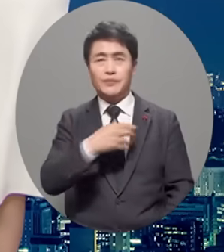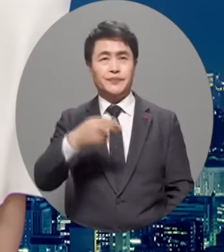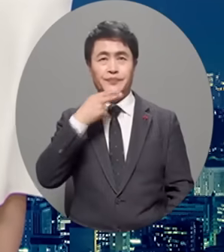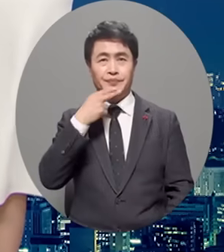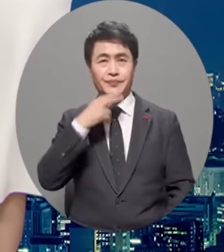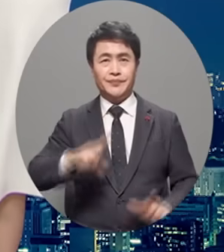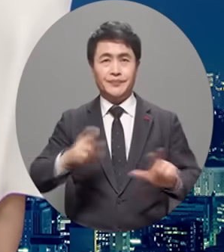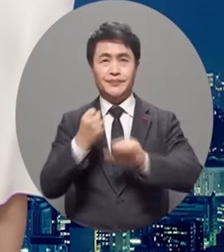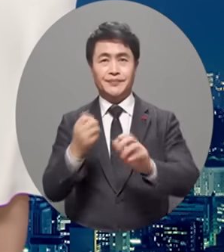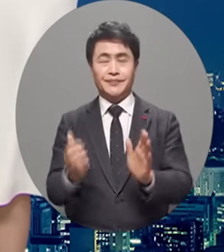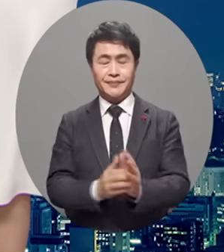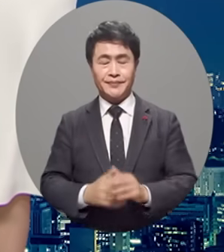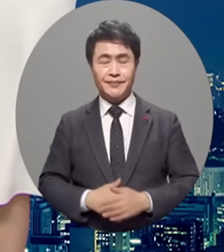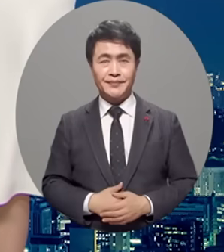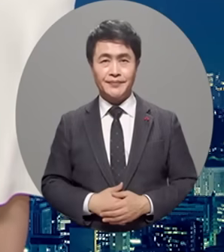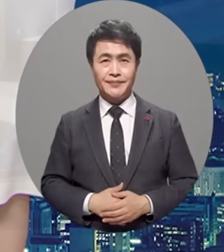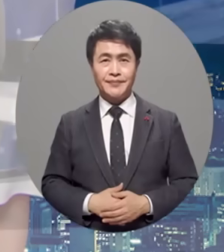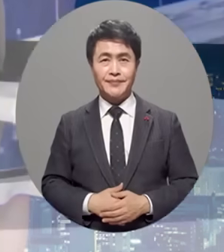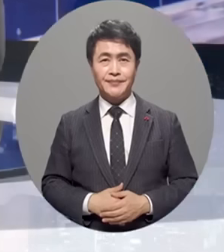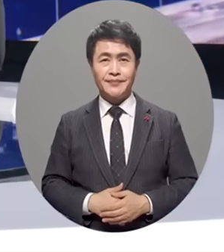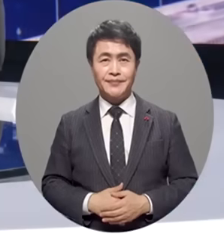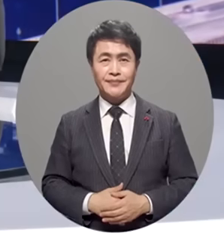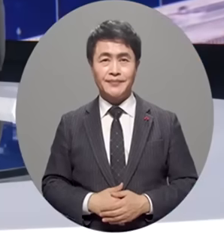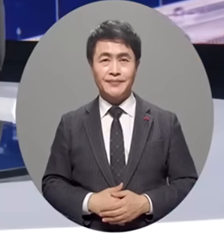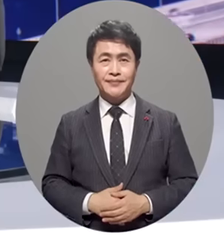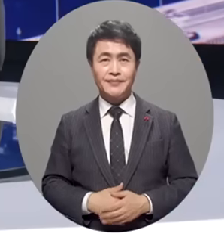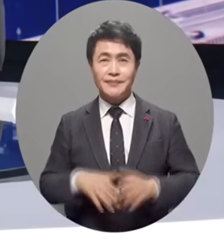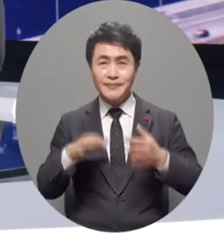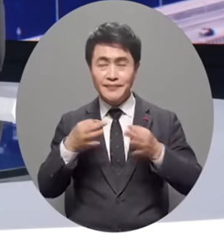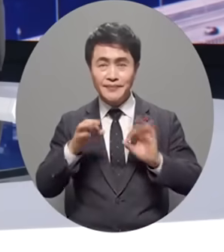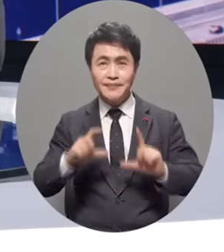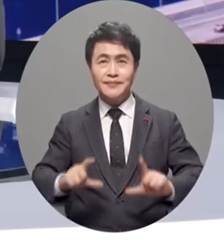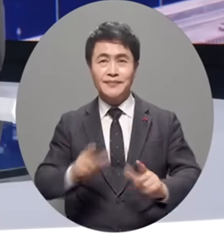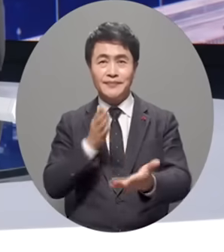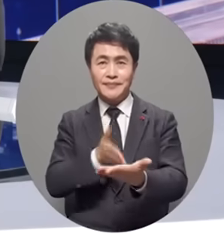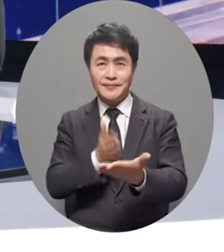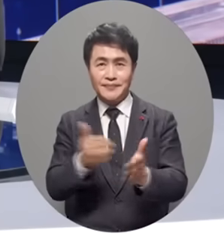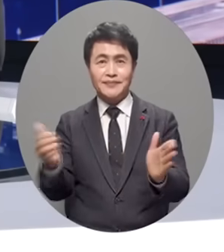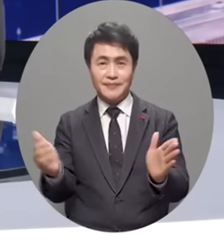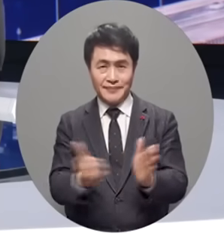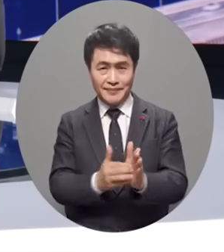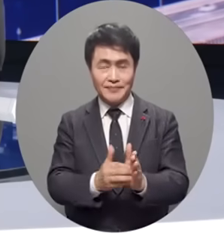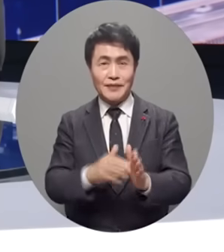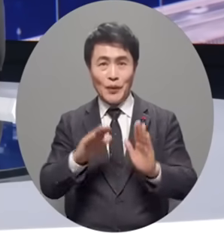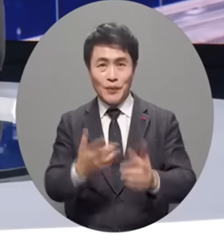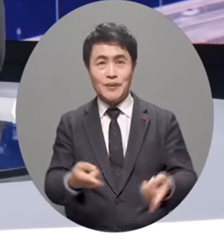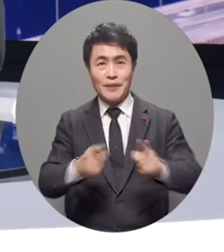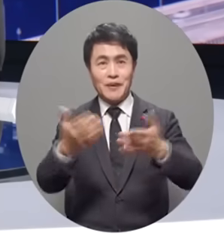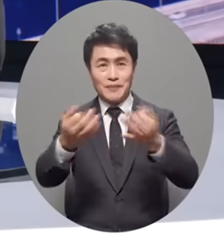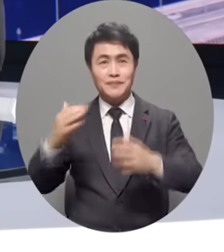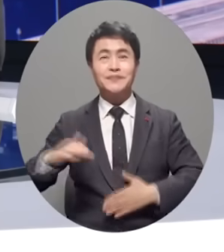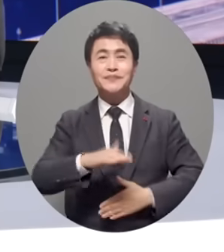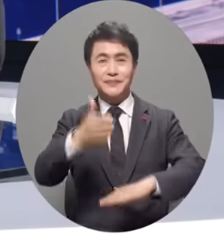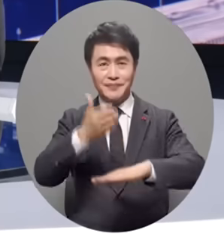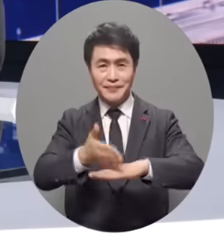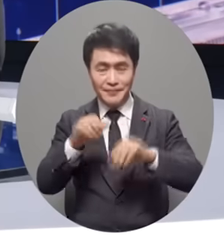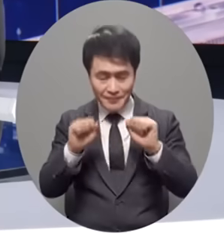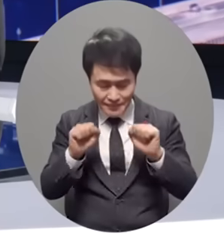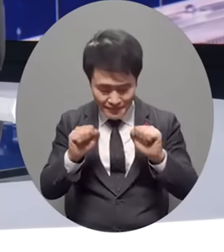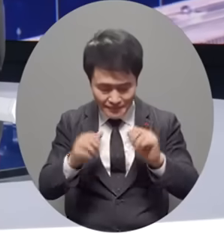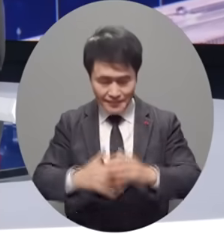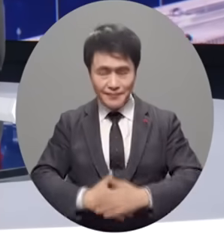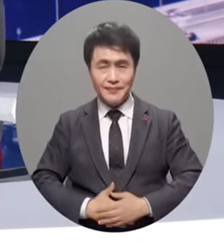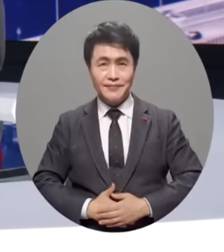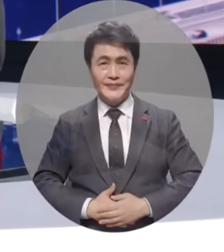없겠습니다. 날씨였습니다. 금요일 뉴스데스크 마치겠습니다. 오늘도 함께해 주신 여러분 고맙습니다.